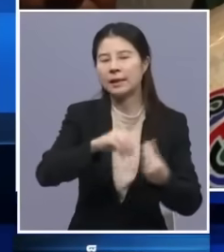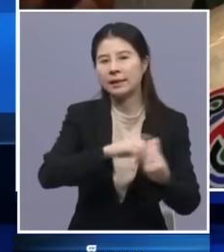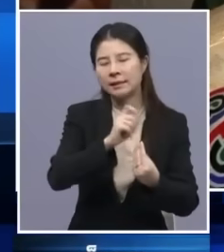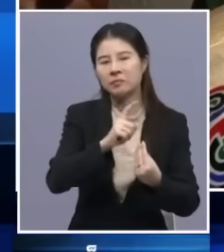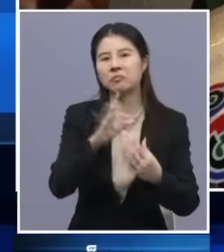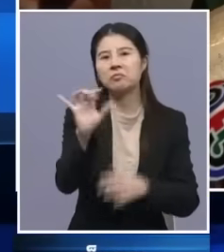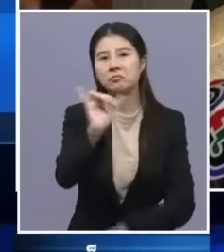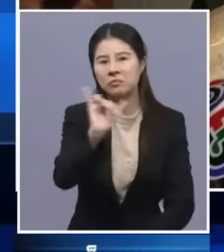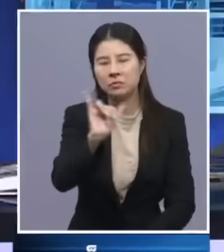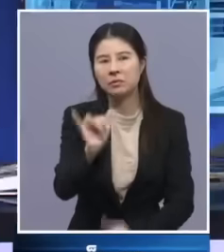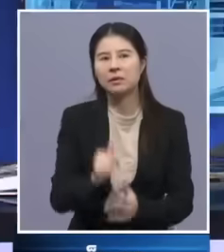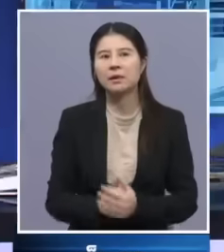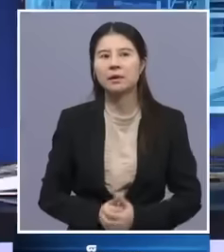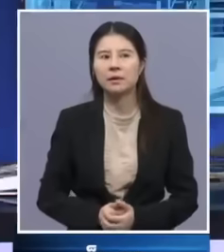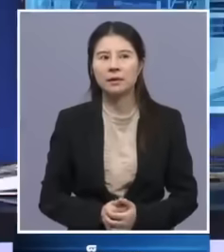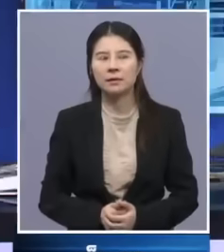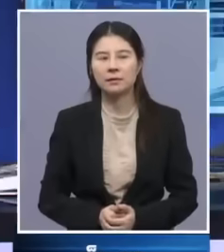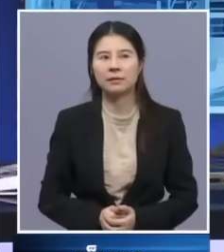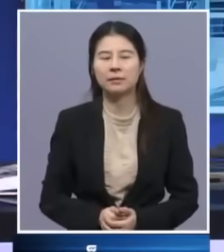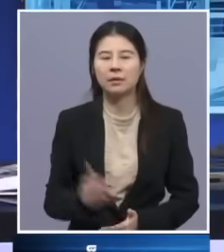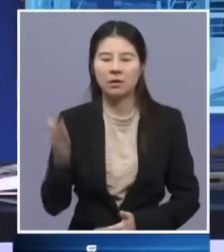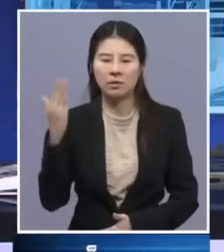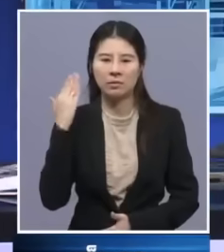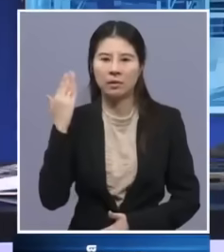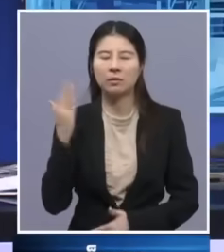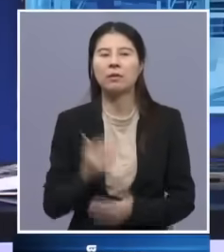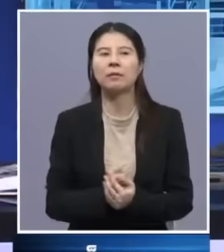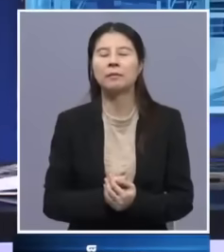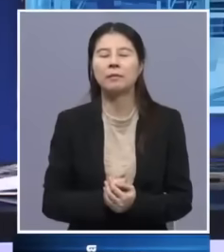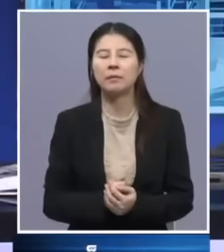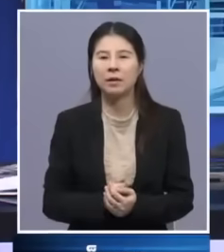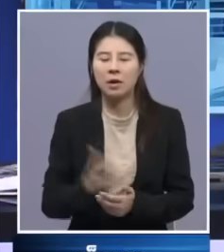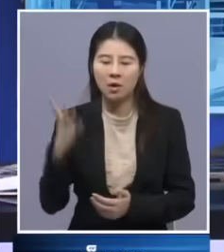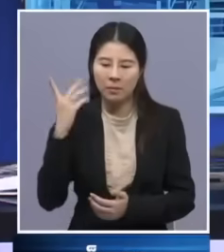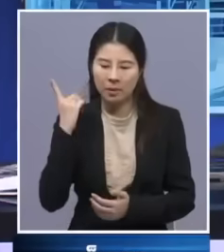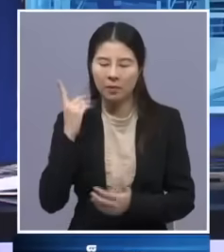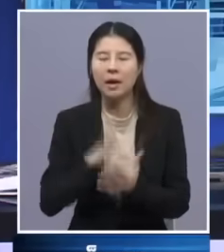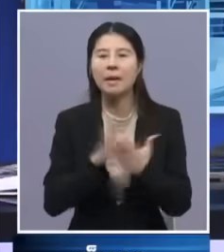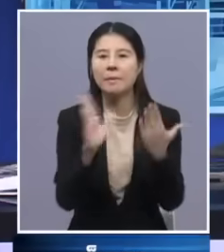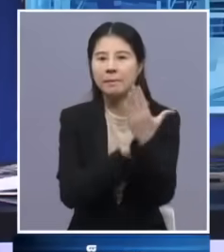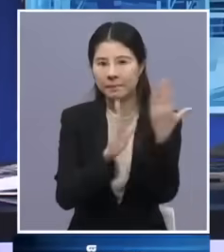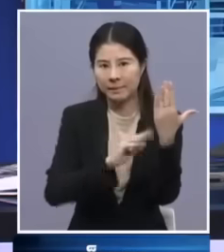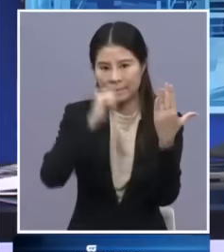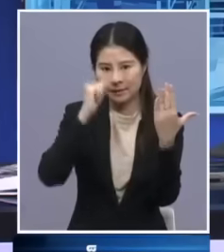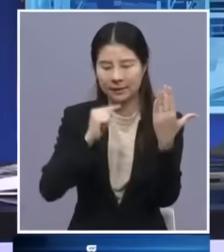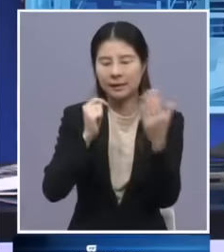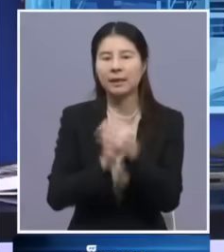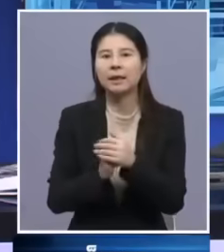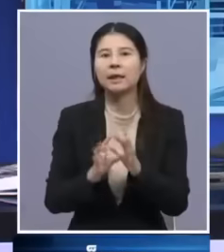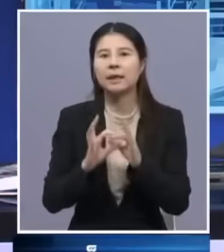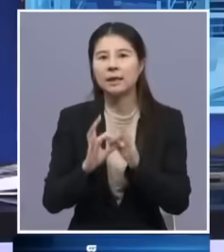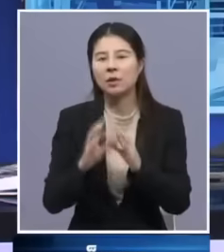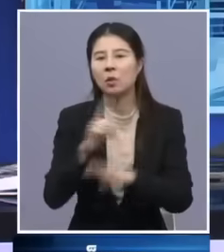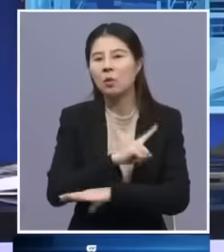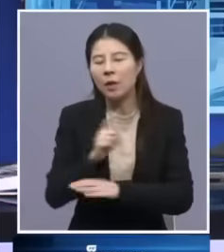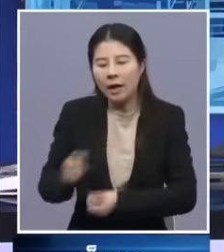ย์วิษณุเครืองามคุณผู้ชมความยินดีเมื่อวานนี้ของประเทศไทยก ็ คือการที่เทศกาลสงกรานต์ของเราได้รับการขึ้นทะเบียนเ